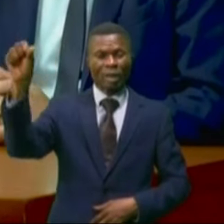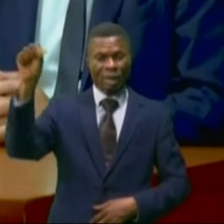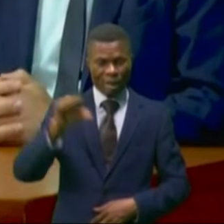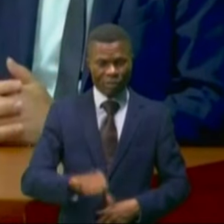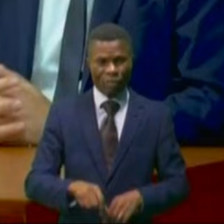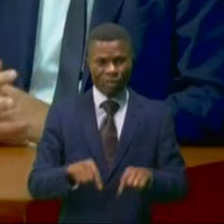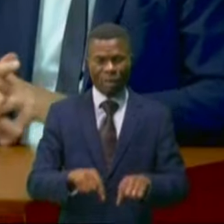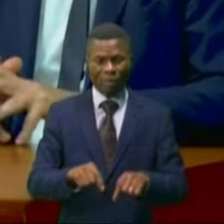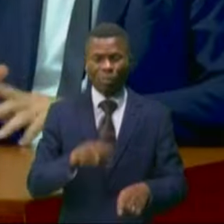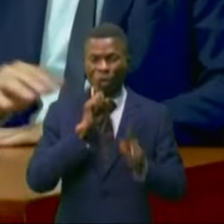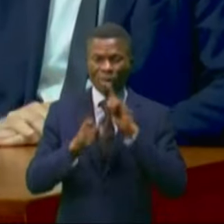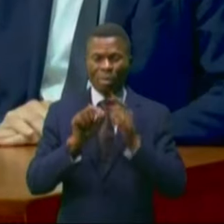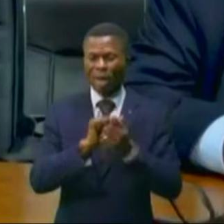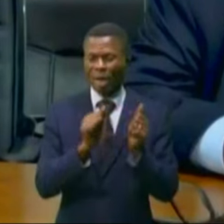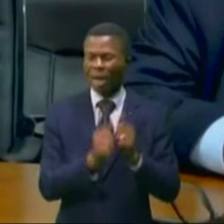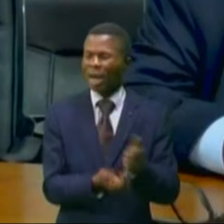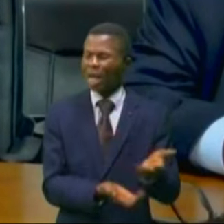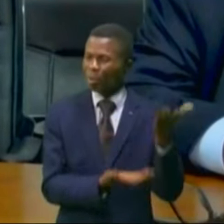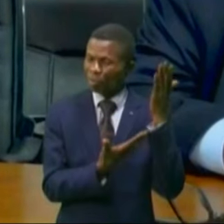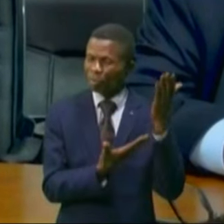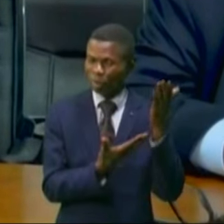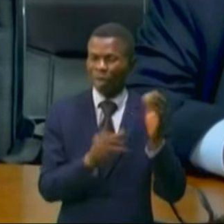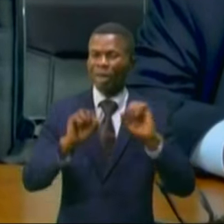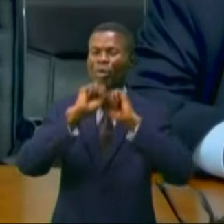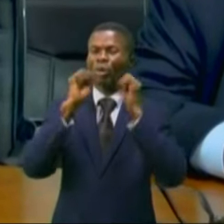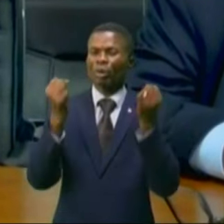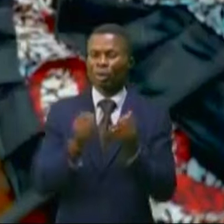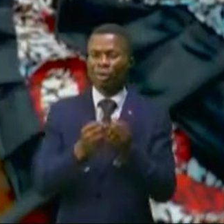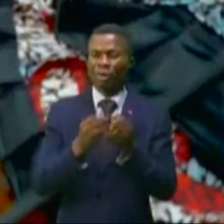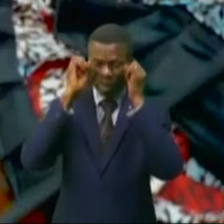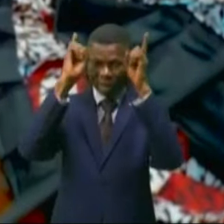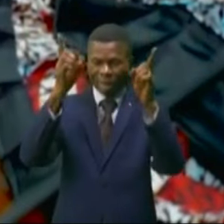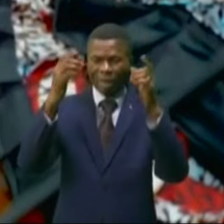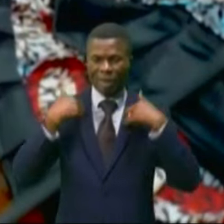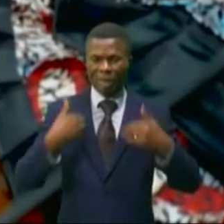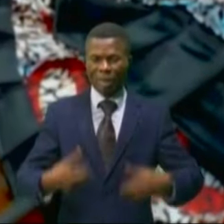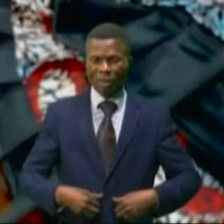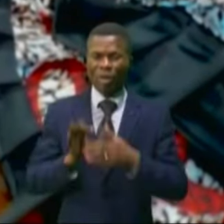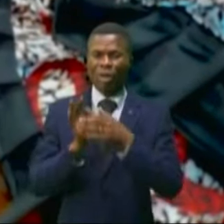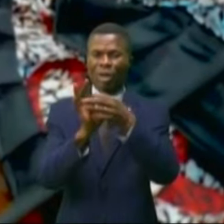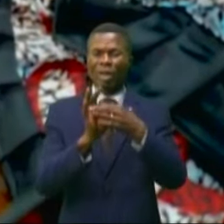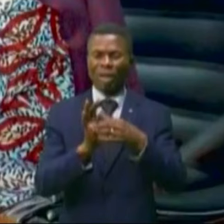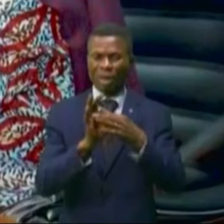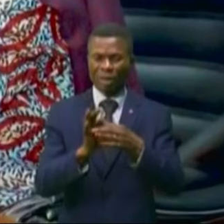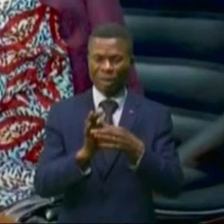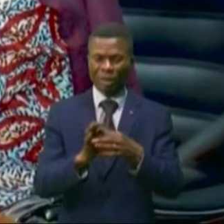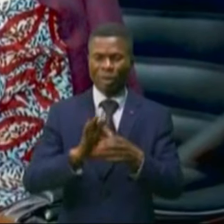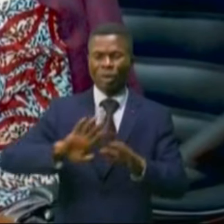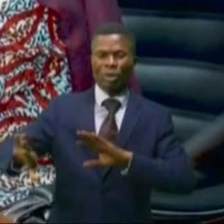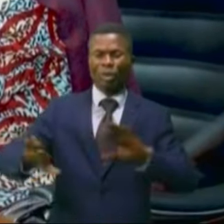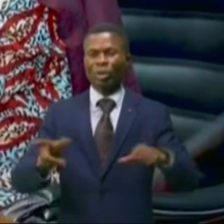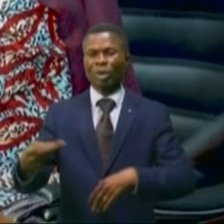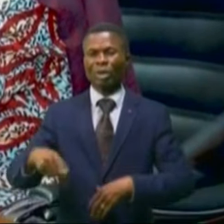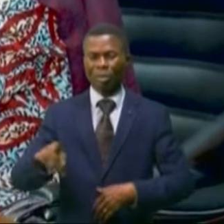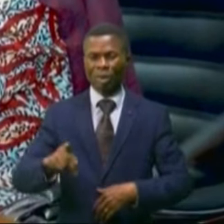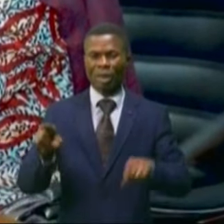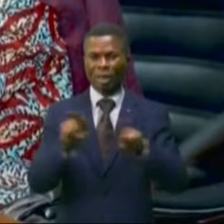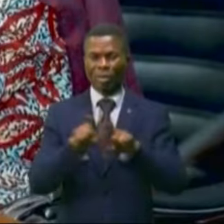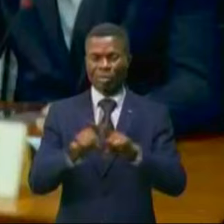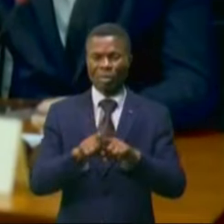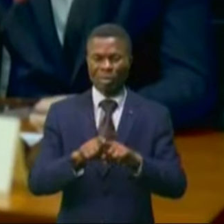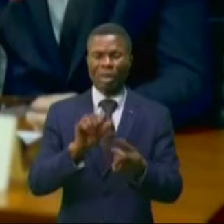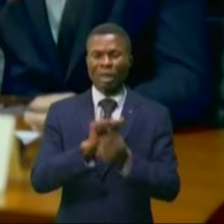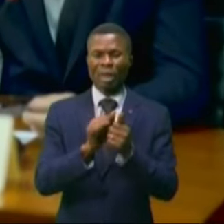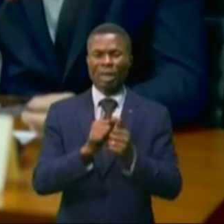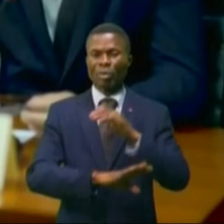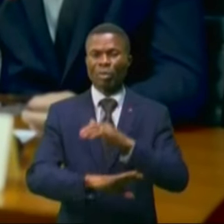également discuté des sujets relatifs à la santé, à l'éducation et à la coopération décentralisée. En rapport avec le dernier point,